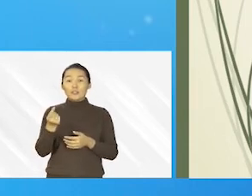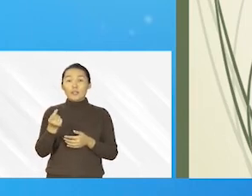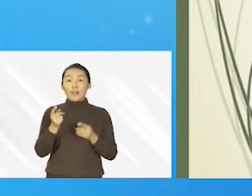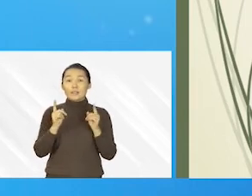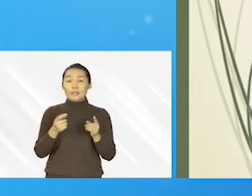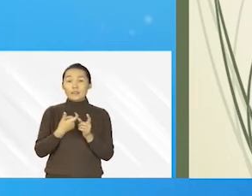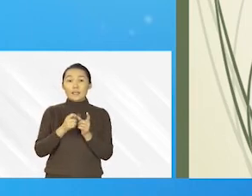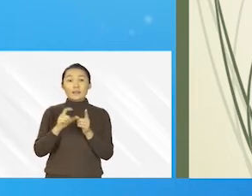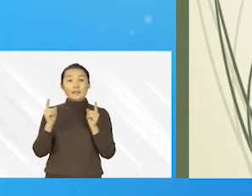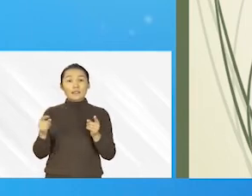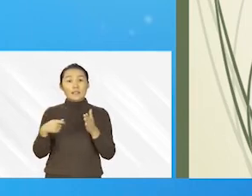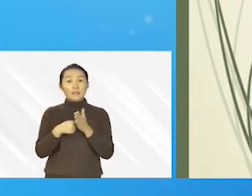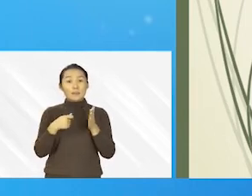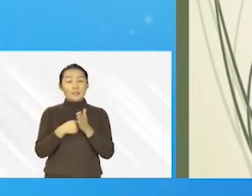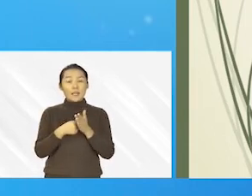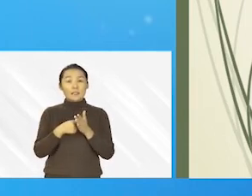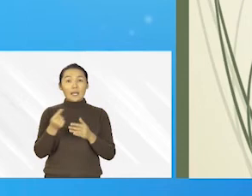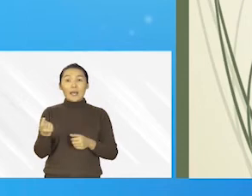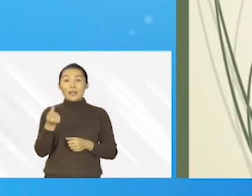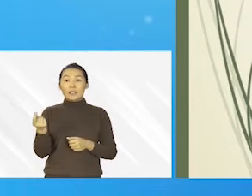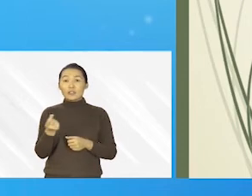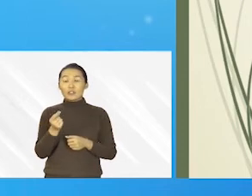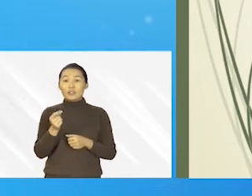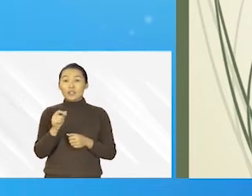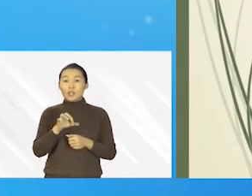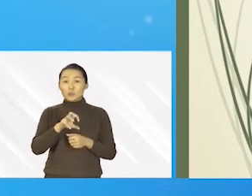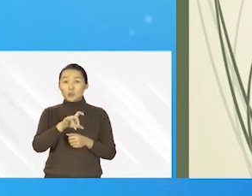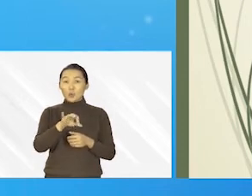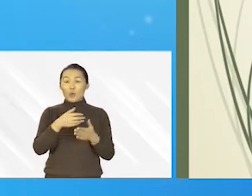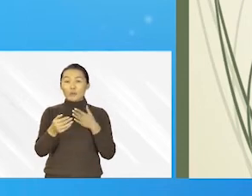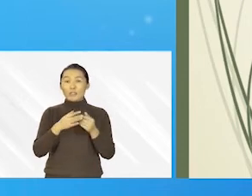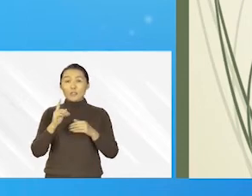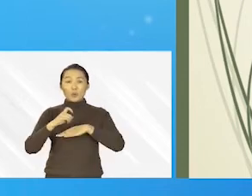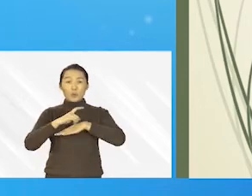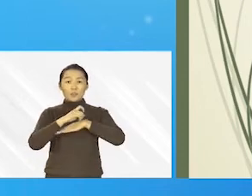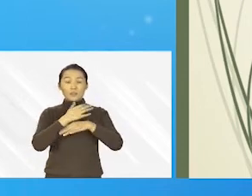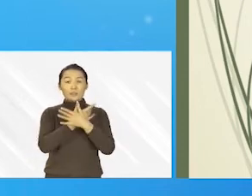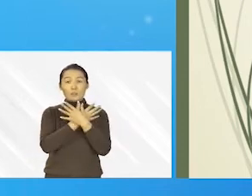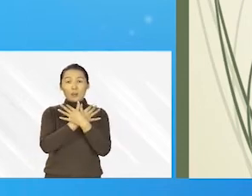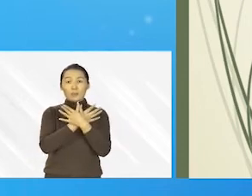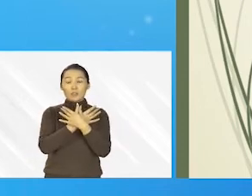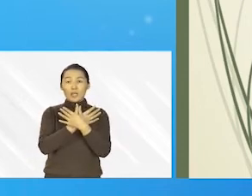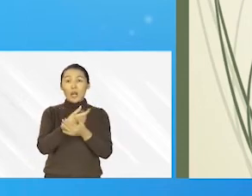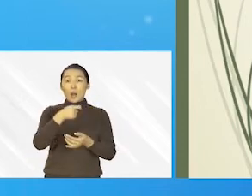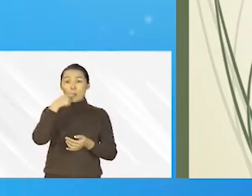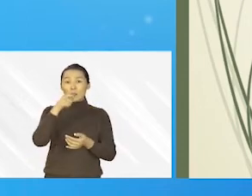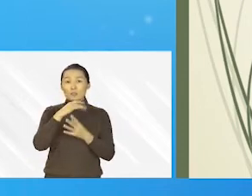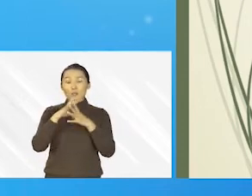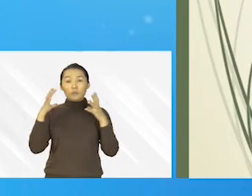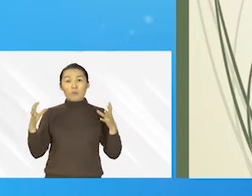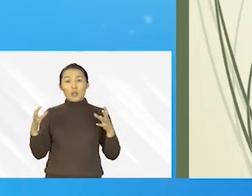стадия питания личинки жуков или гусеницы бабочек, поглощают большое